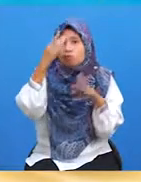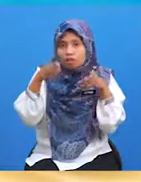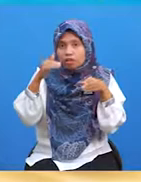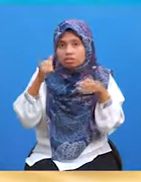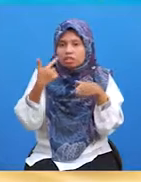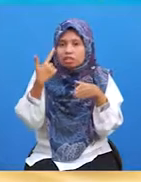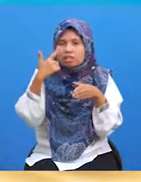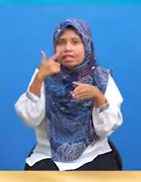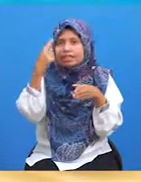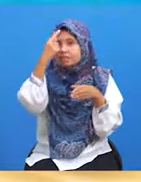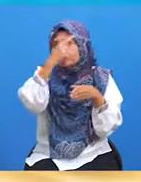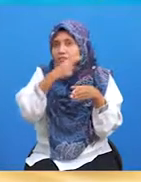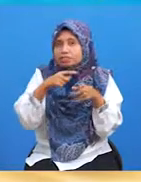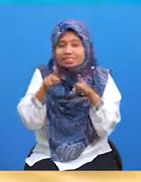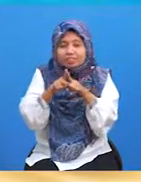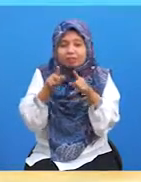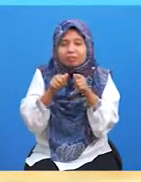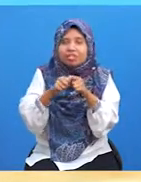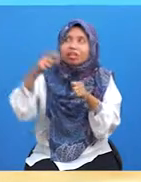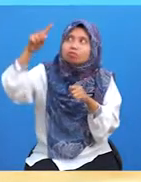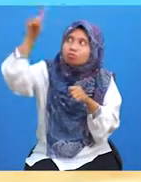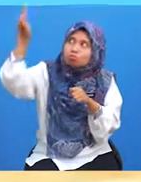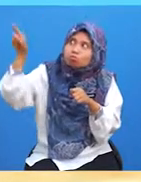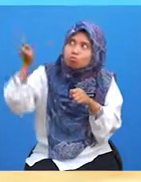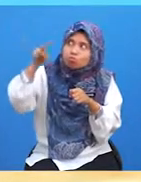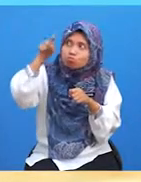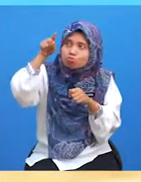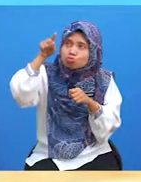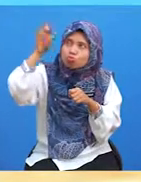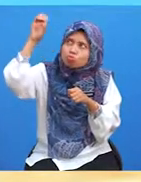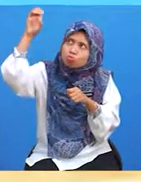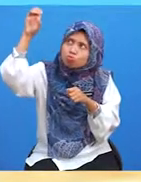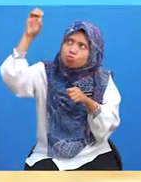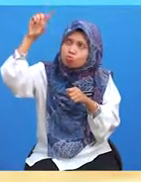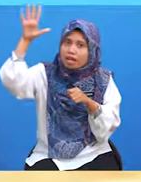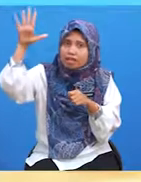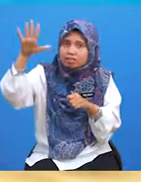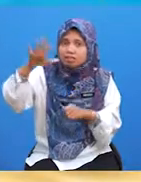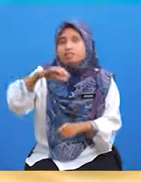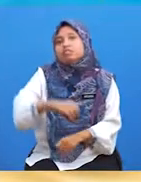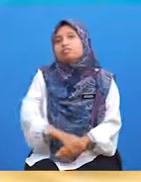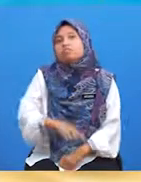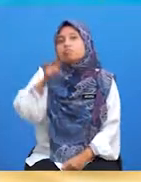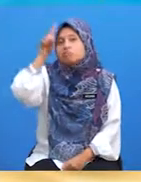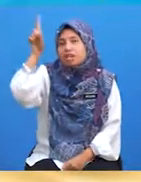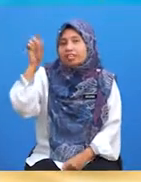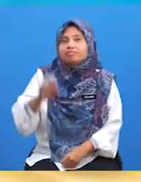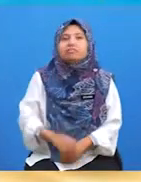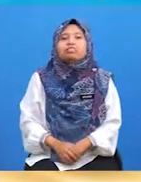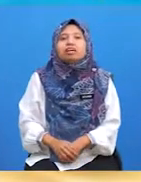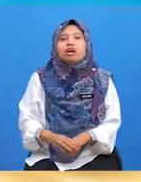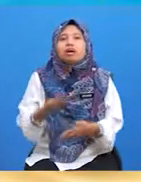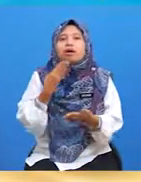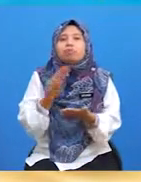pucat seperti rembulan kesiangan. Bukankah itu lebih menarik, murid-murid? Baiklah,